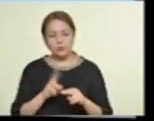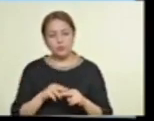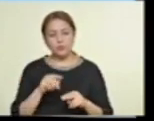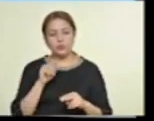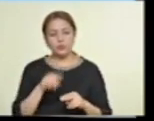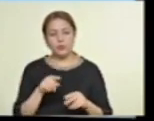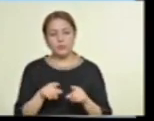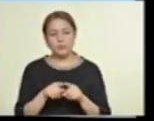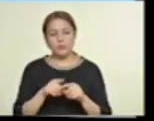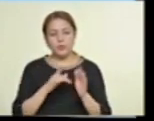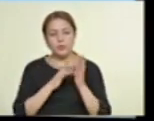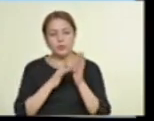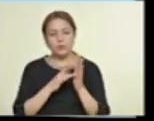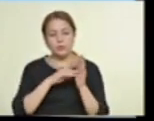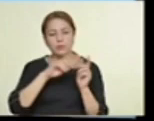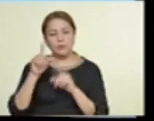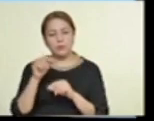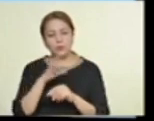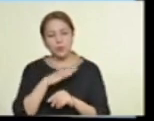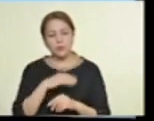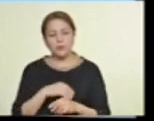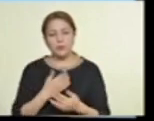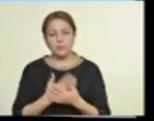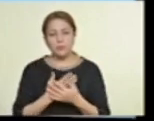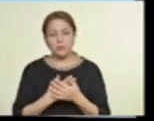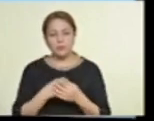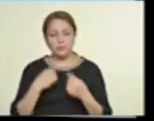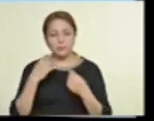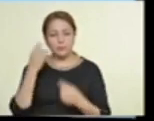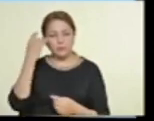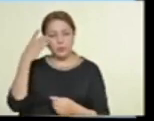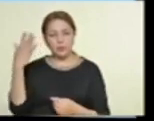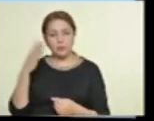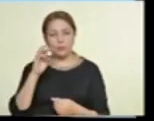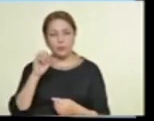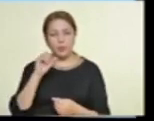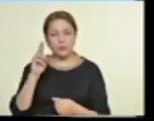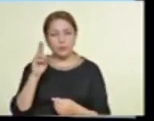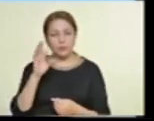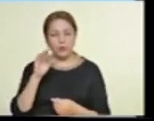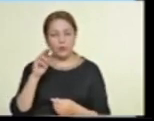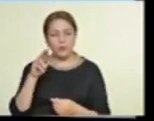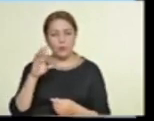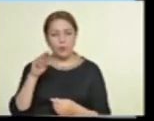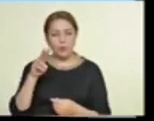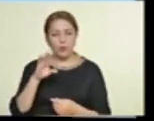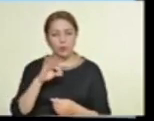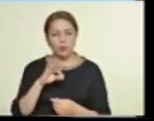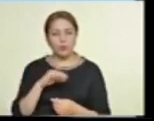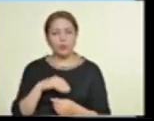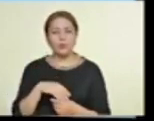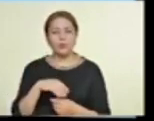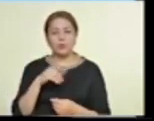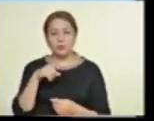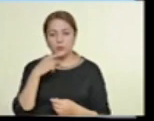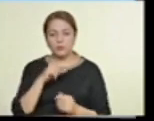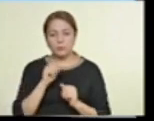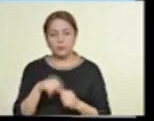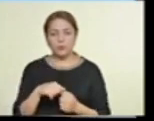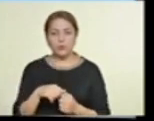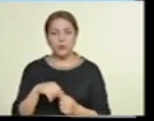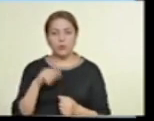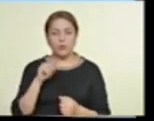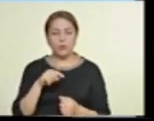amalga oshirishgan ekan. Masalan, mashhur o'sha Marco Polo'ni oilasini aytishimiz mumkin. Marco